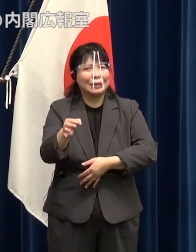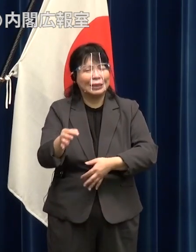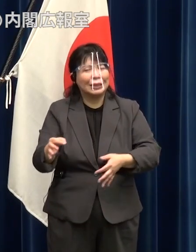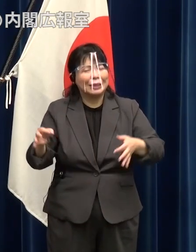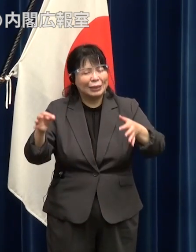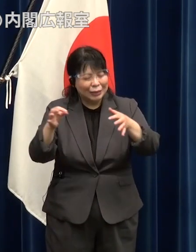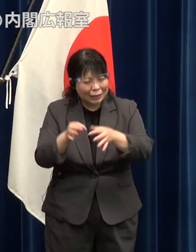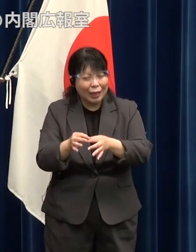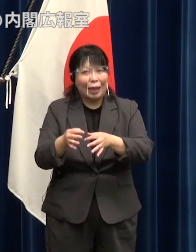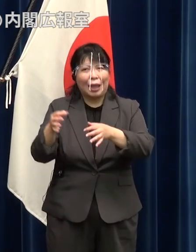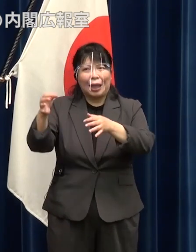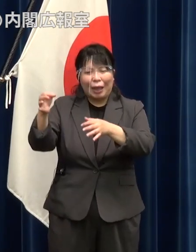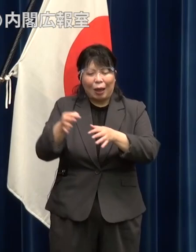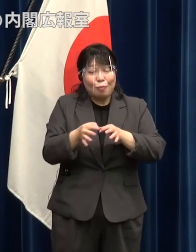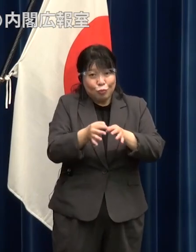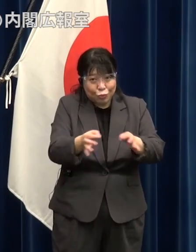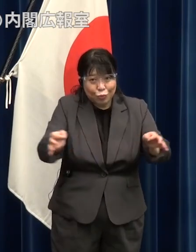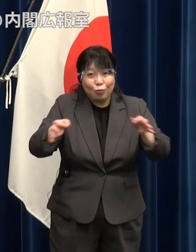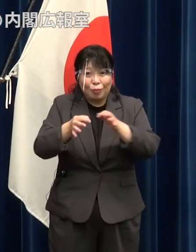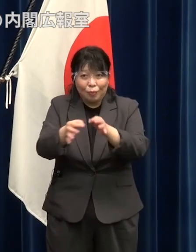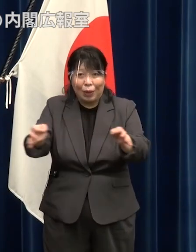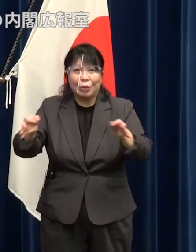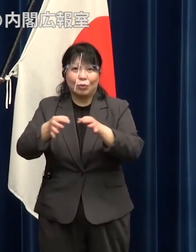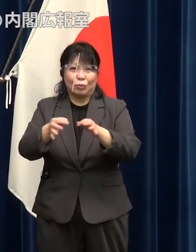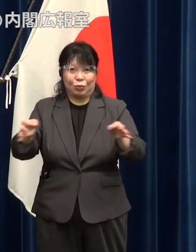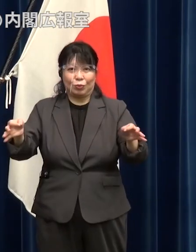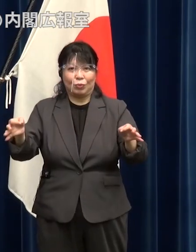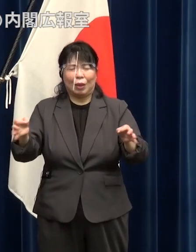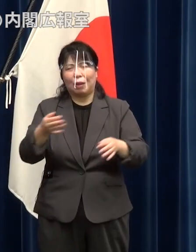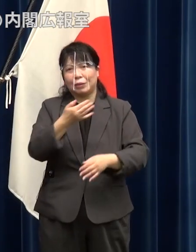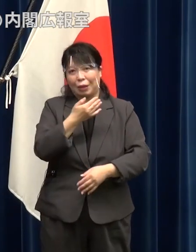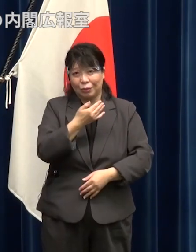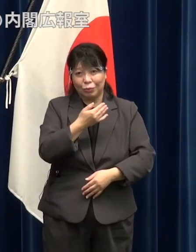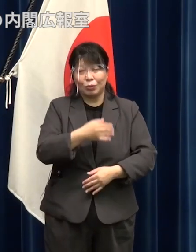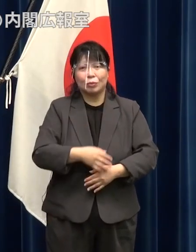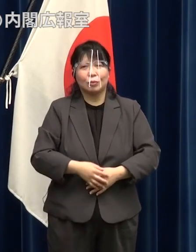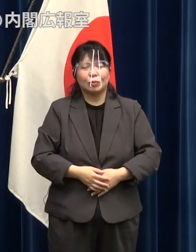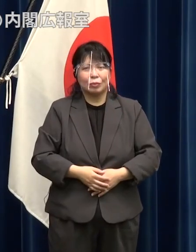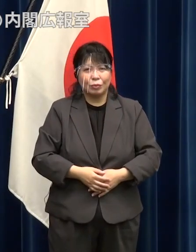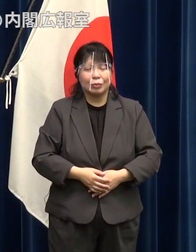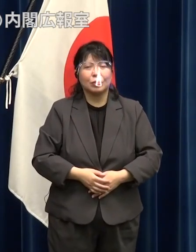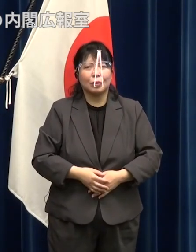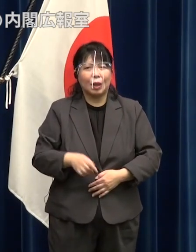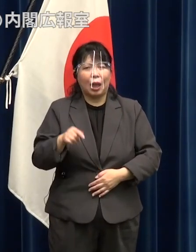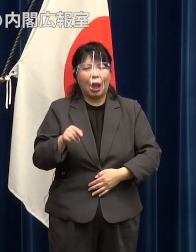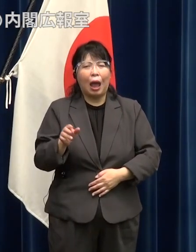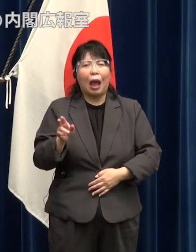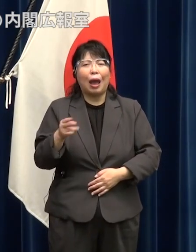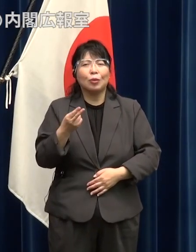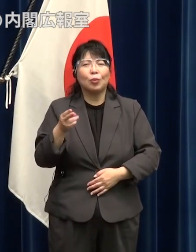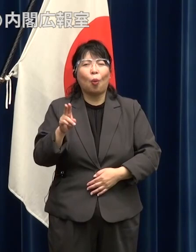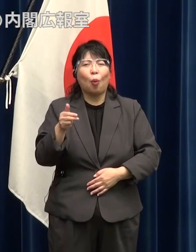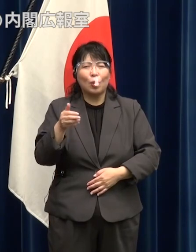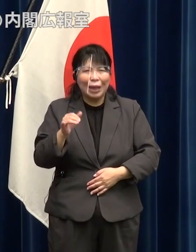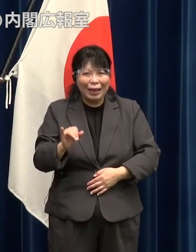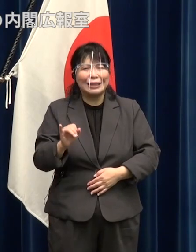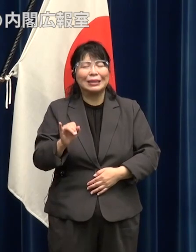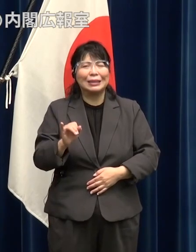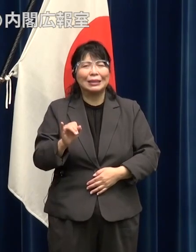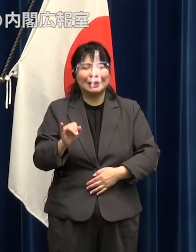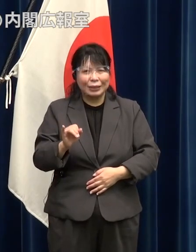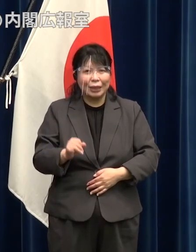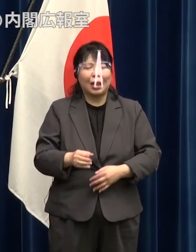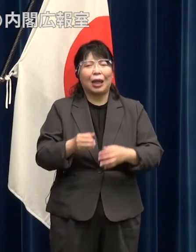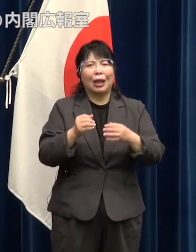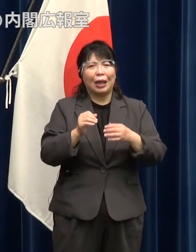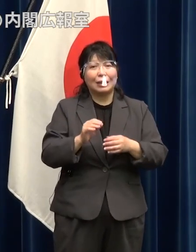配していくことです。このため半導体、グリーントランスフォーメーション次世代の